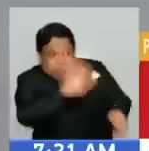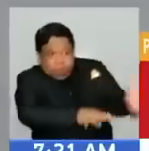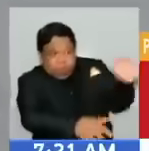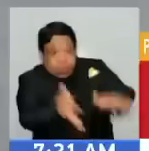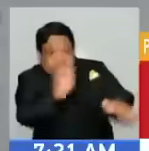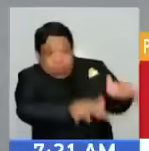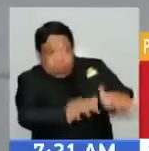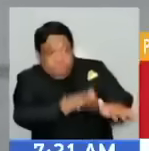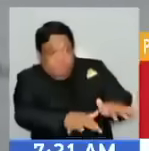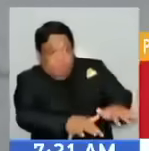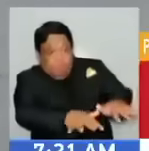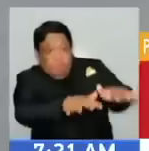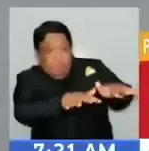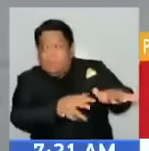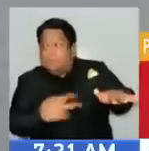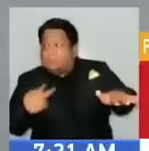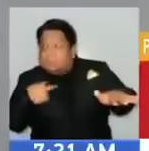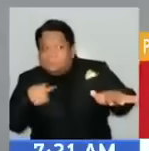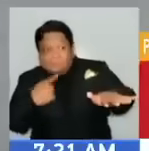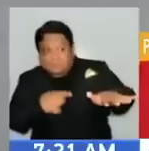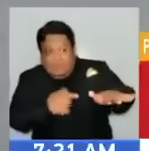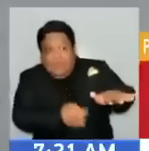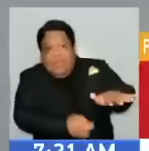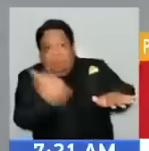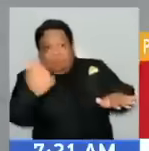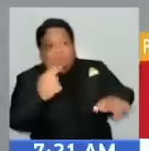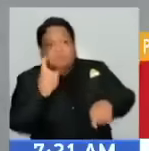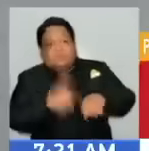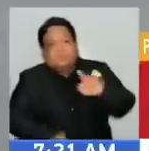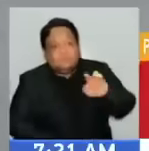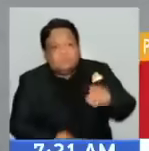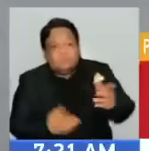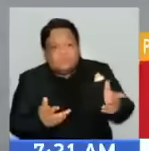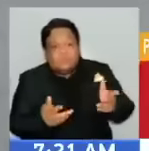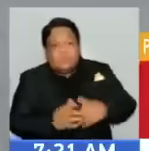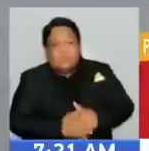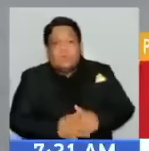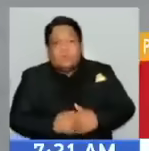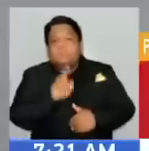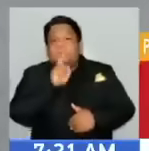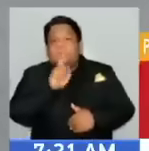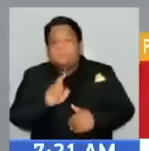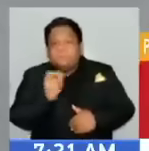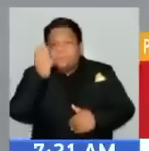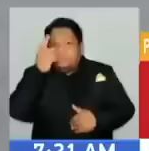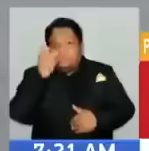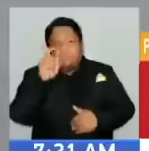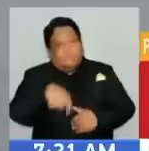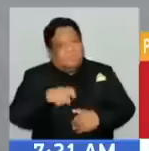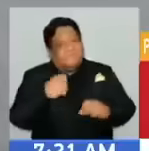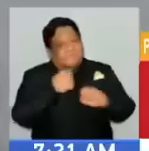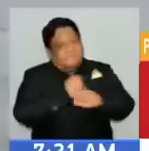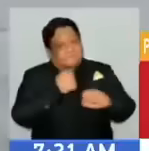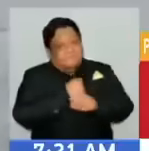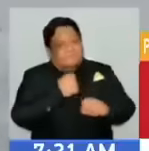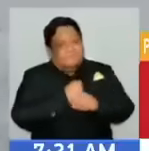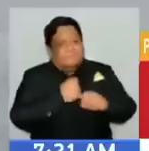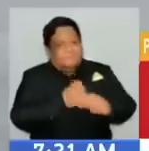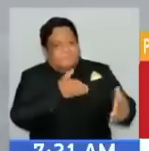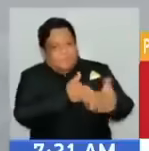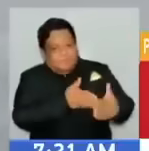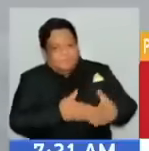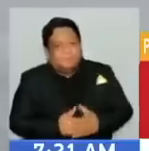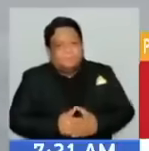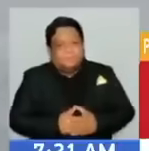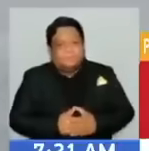tatanggalin yan, hindi na natin matatanggal. Kaya bago mangyari, dapat lalabanan na natin. Opo. Pero